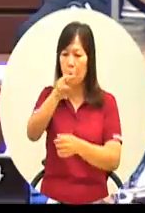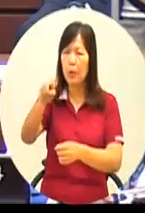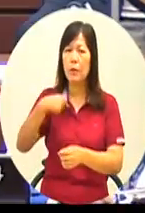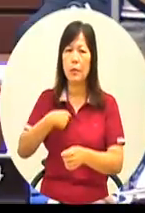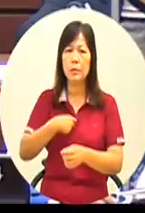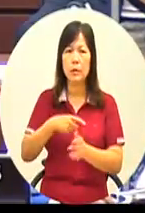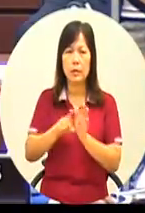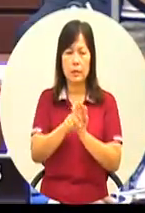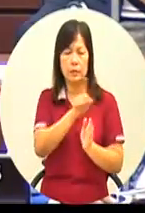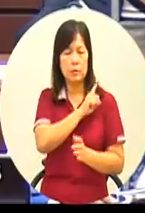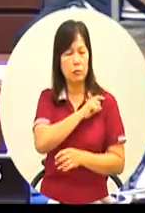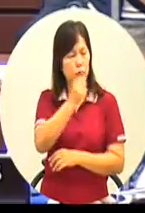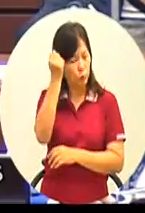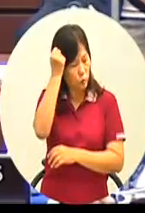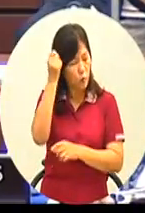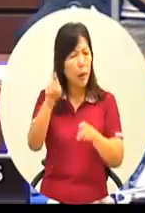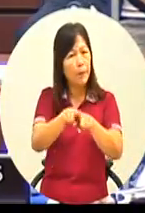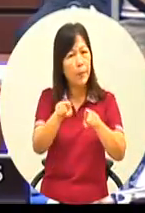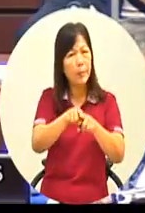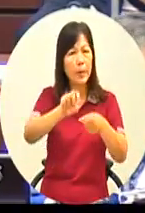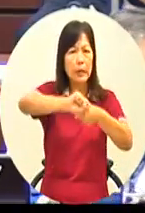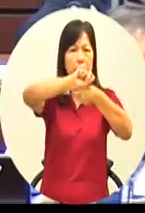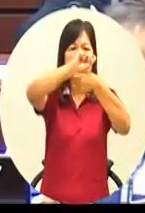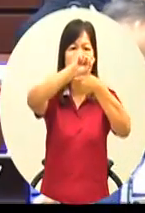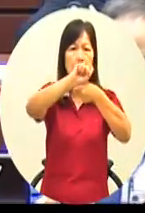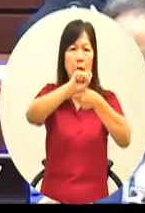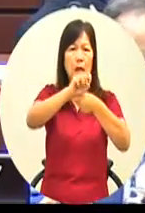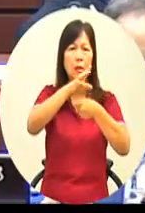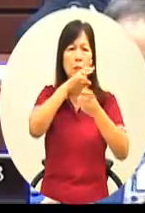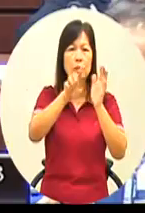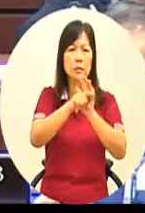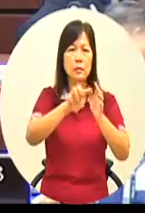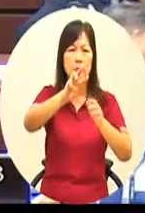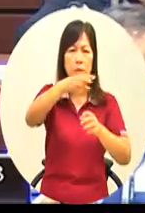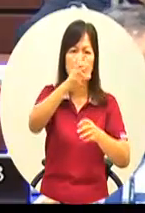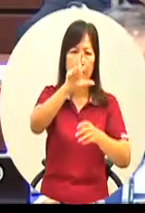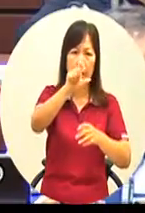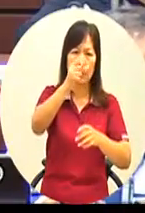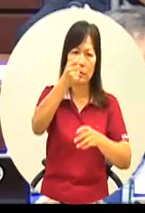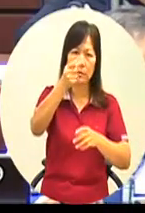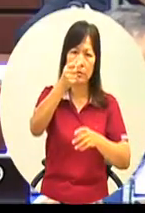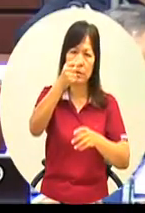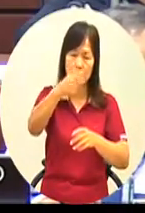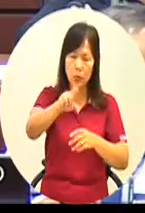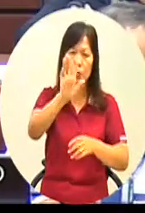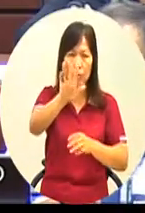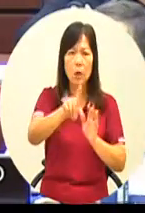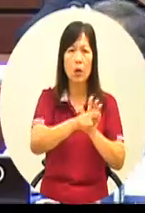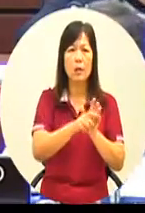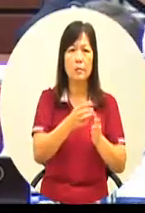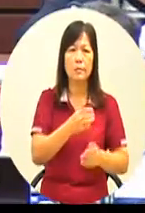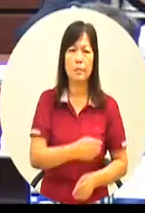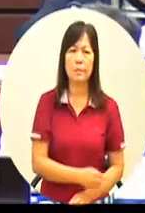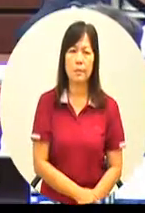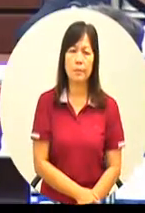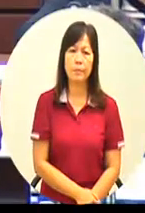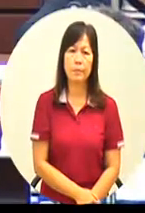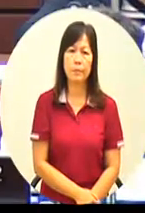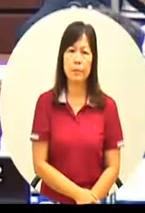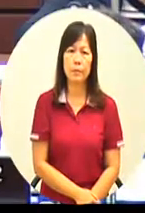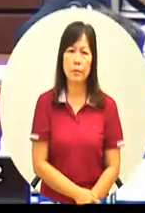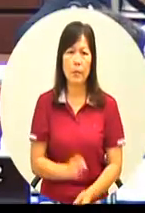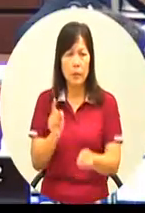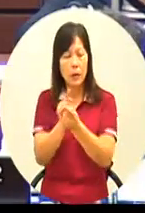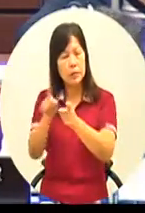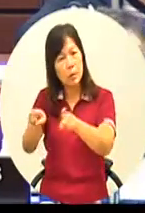自用的住宅平均增加是这个365元啊，哈，365块，所以对